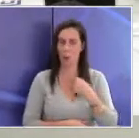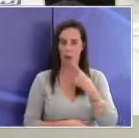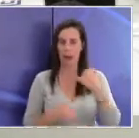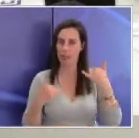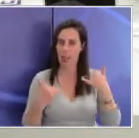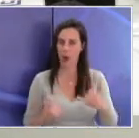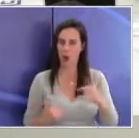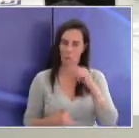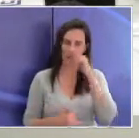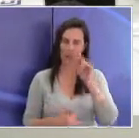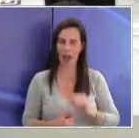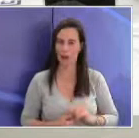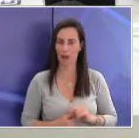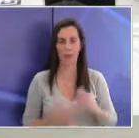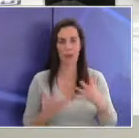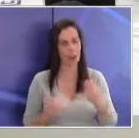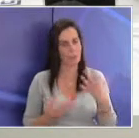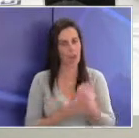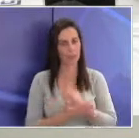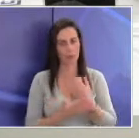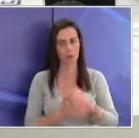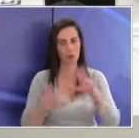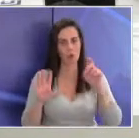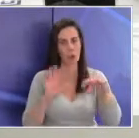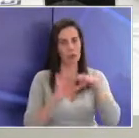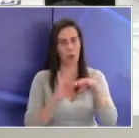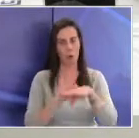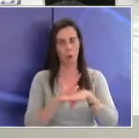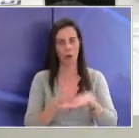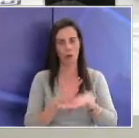היום בגאווה. עם הרבה מאוד הישגים, כ-80 חוקים פה.